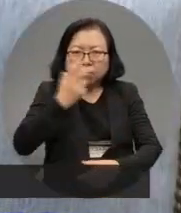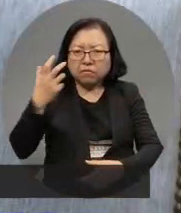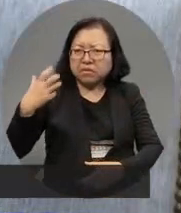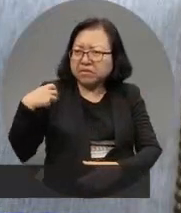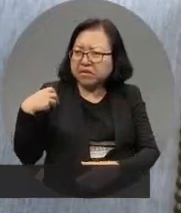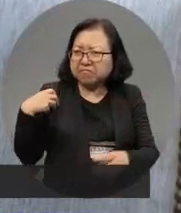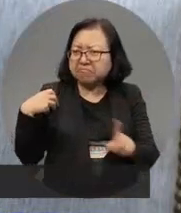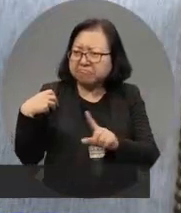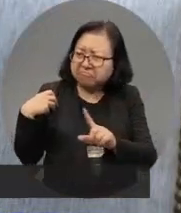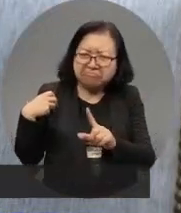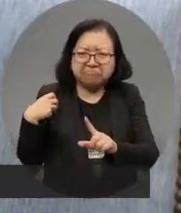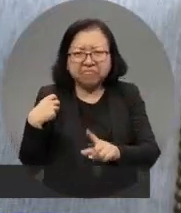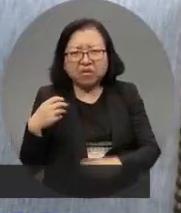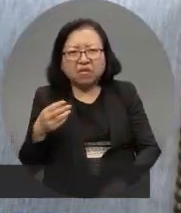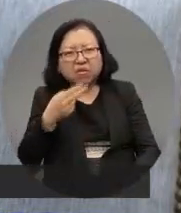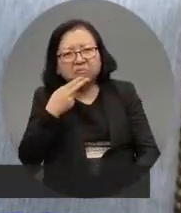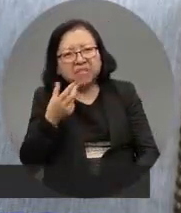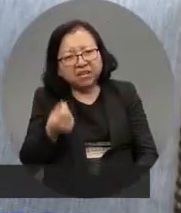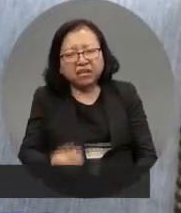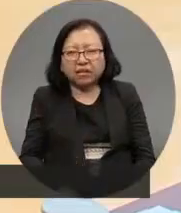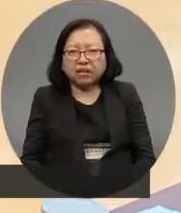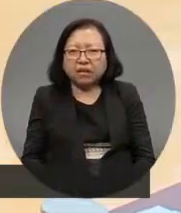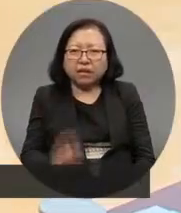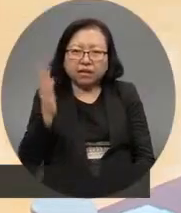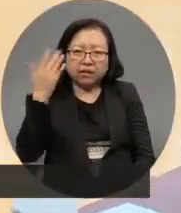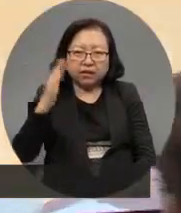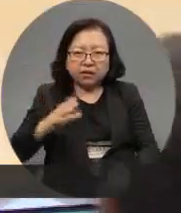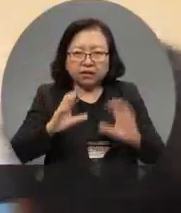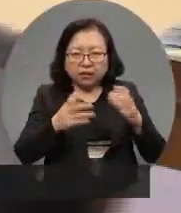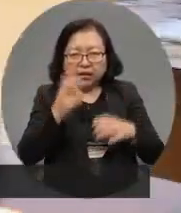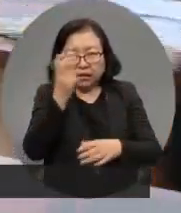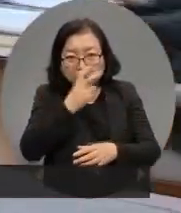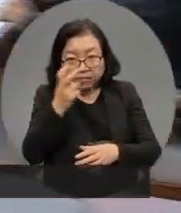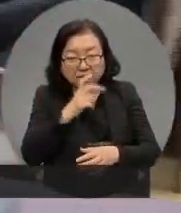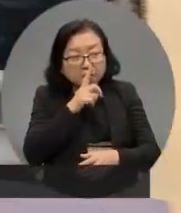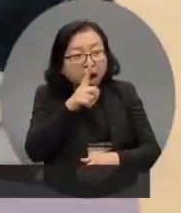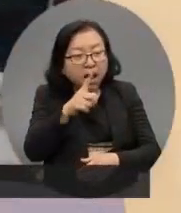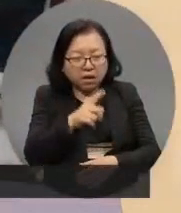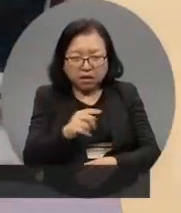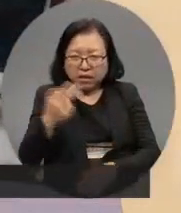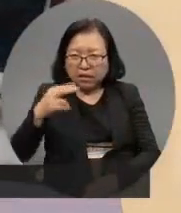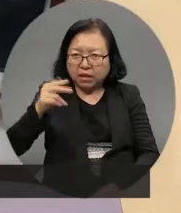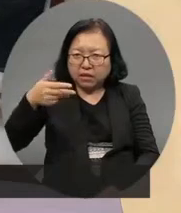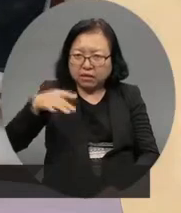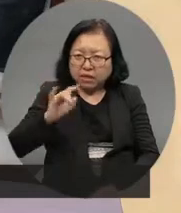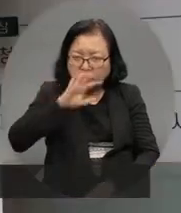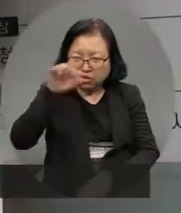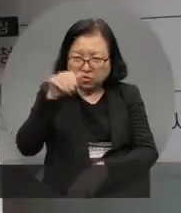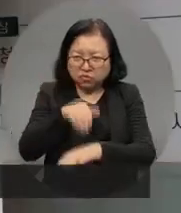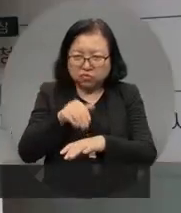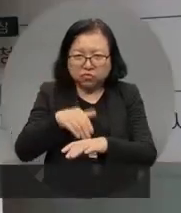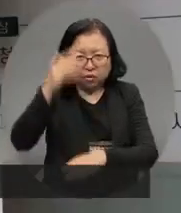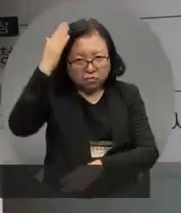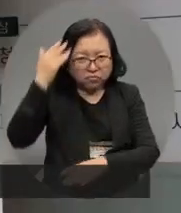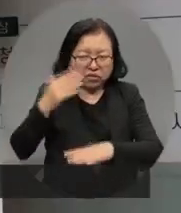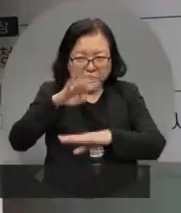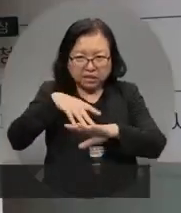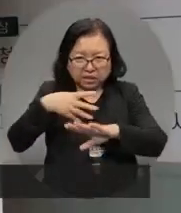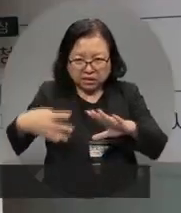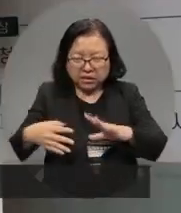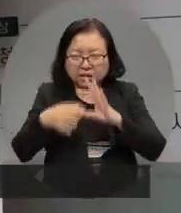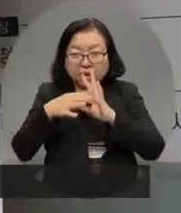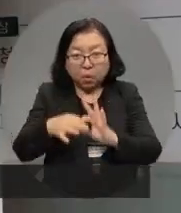찾아볼 수 없었습니다. 최근 국정감사에서 논란이 됐던 단재교육연수원 강사 배제 의혹과